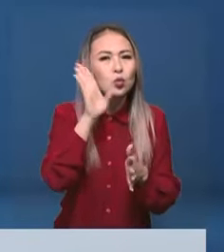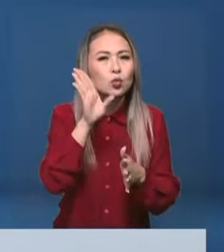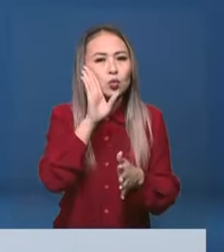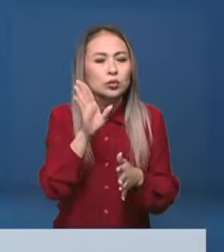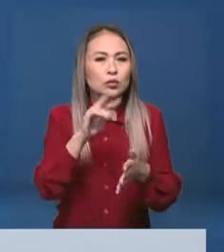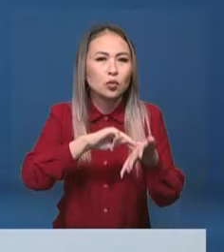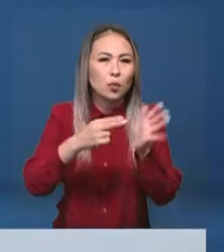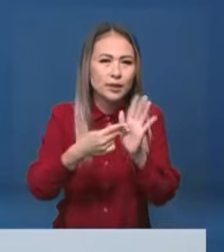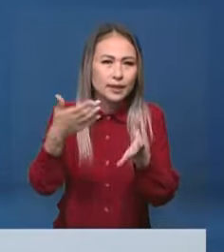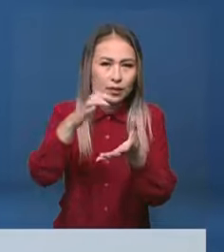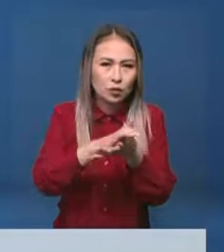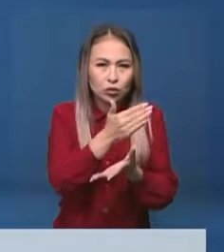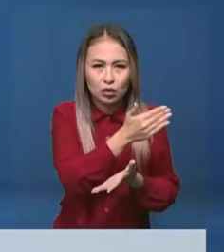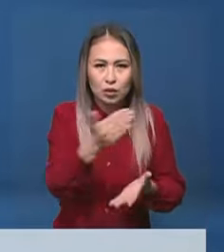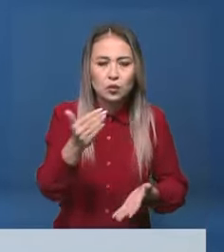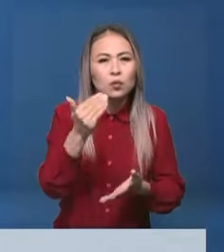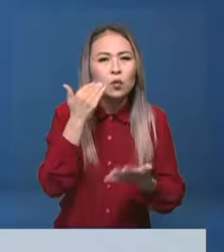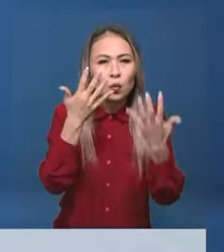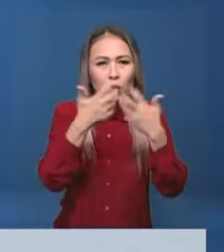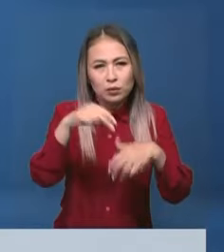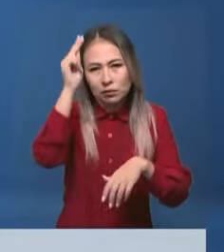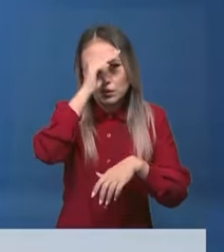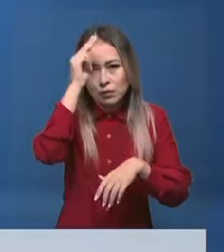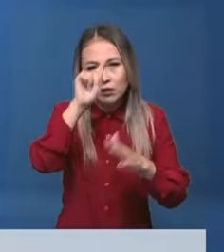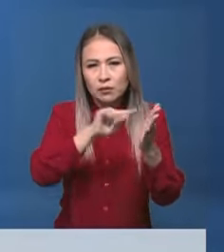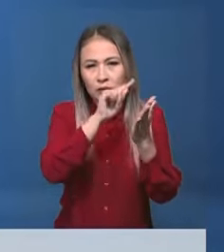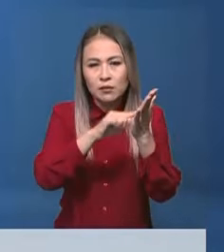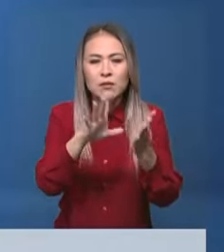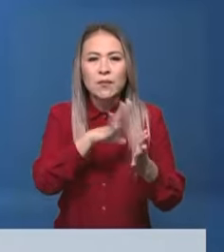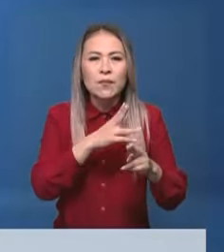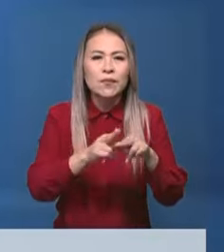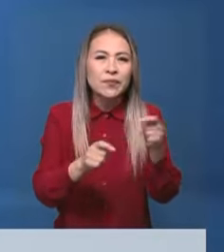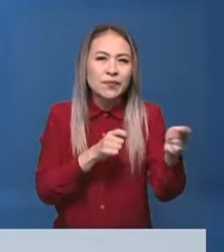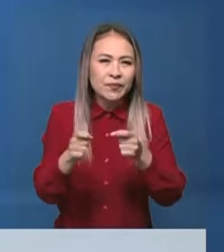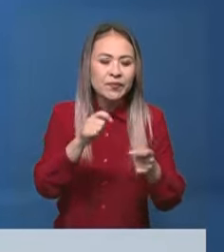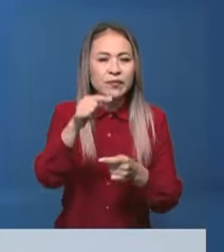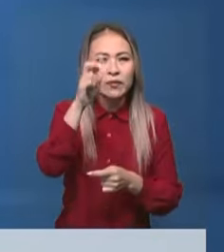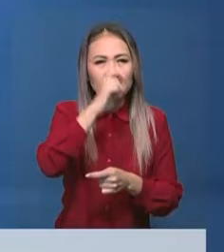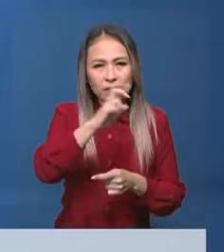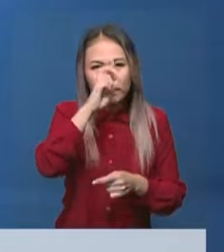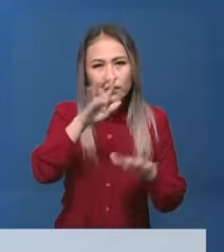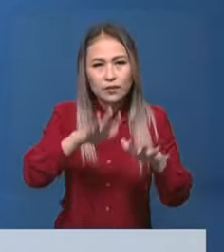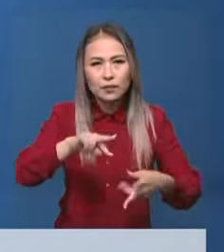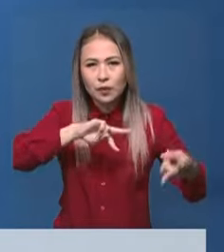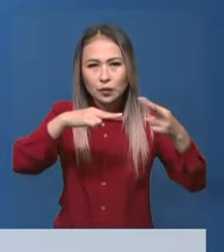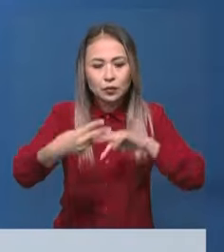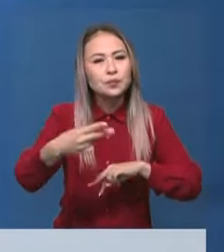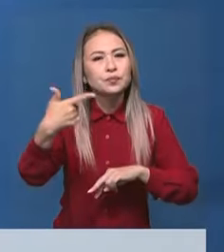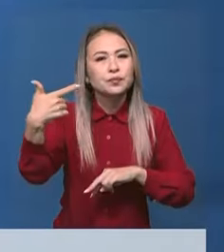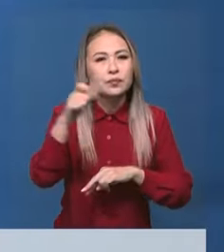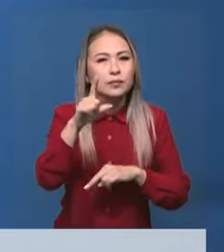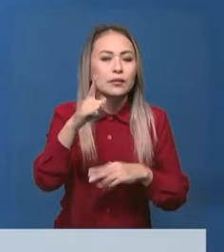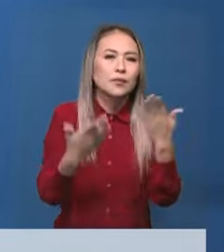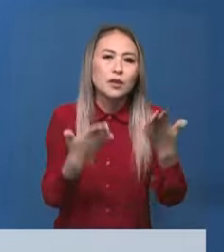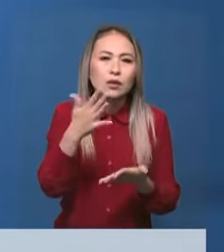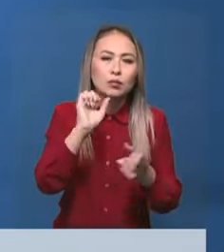ұяшығы жобасын таныстырды. Оның жүзеге асуына оқушылардың сұрағы түрткі болыпты. Жеткіншектердің бензиннің орнына қолданылатын сутек газын